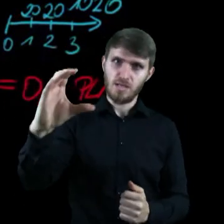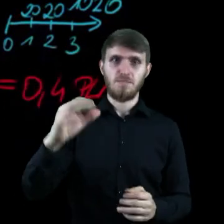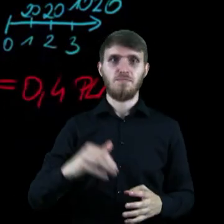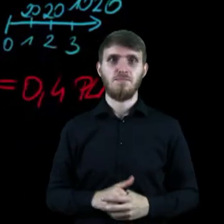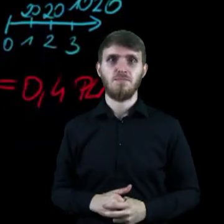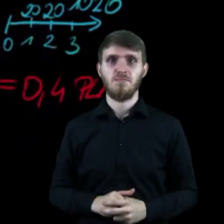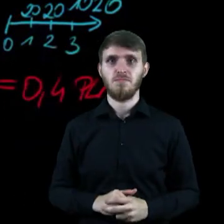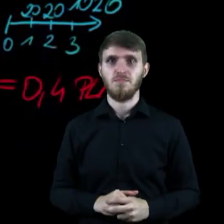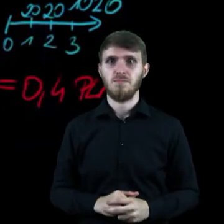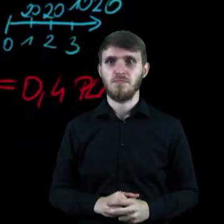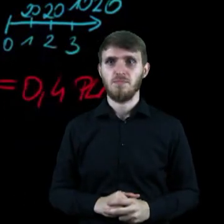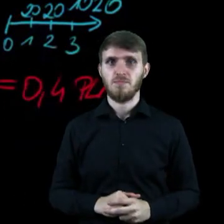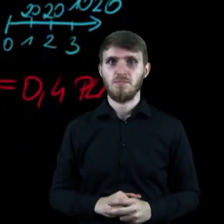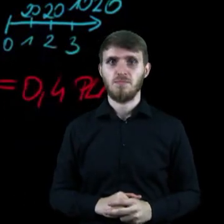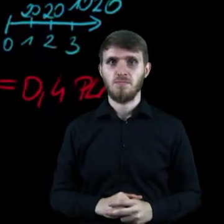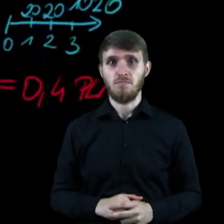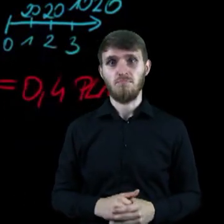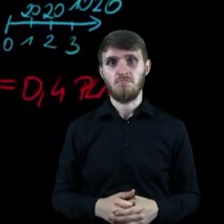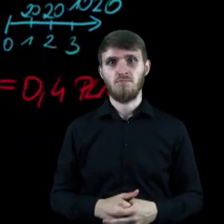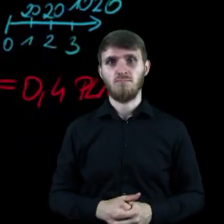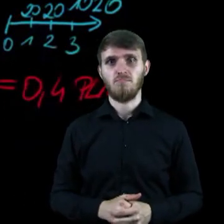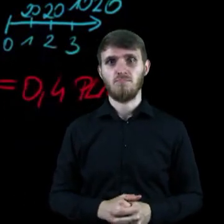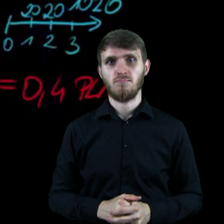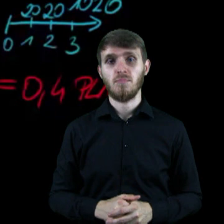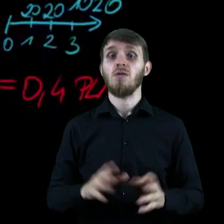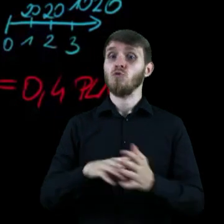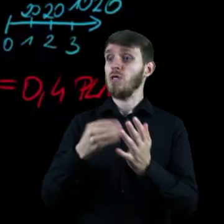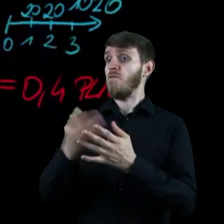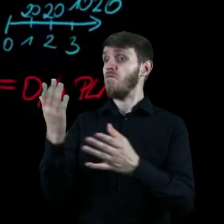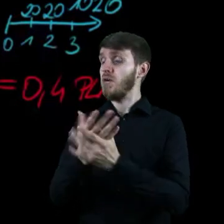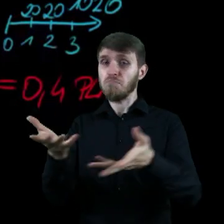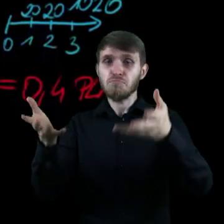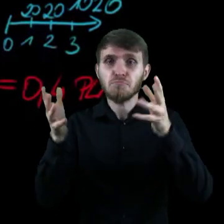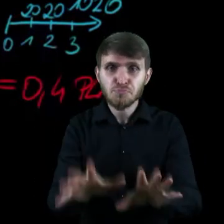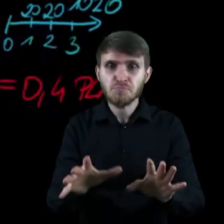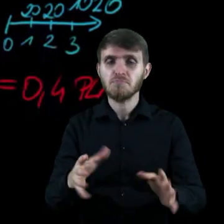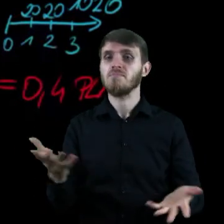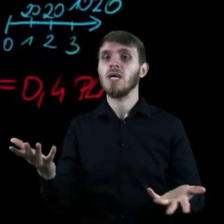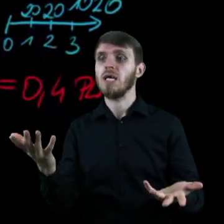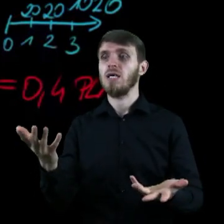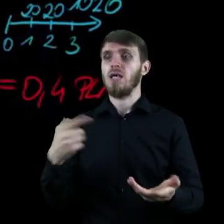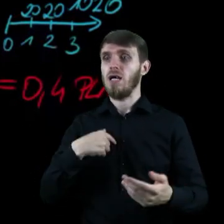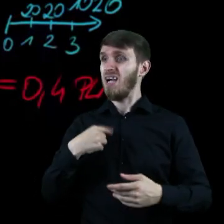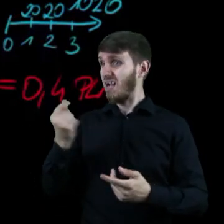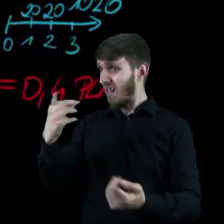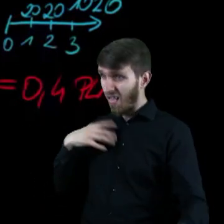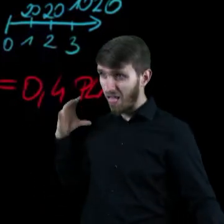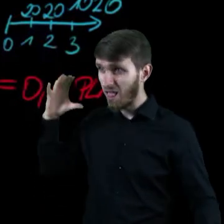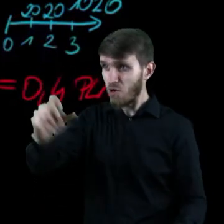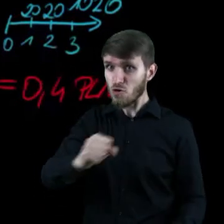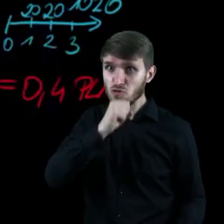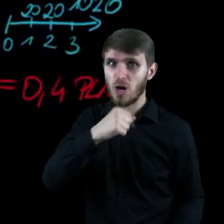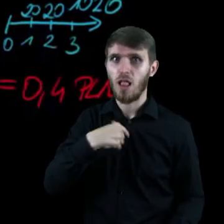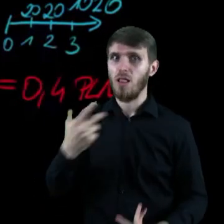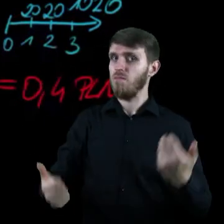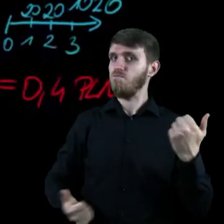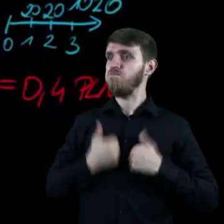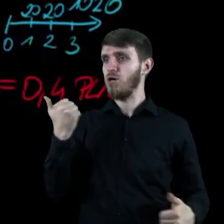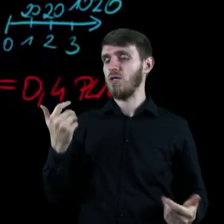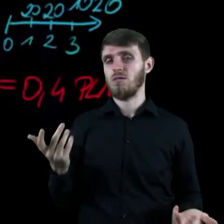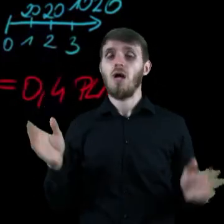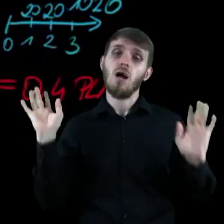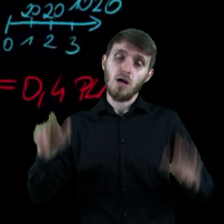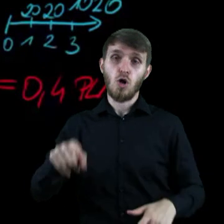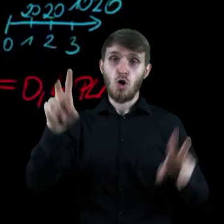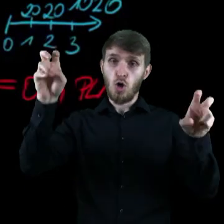swoich udziałów. Jeżeli ktoś kupi naszą firmę i zapłaci słone pieniądze, to ja też dostanę za swoje akcje odpowiednią